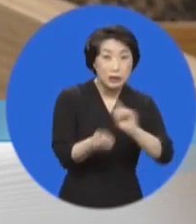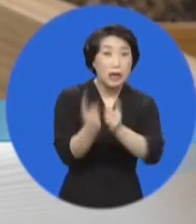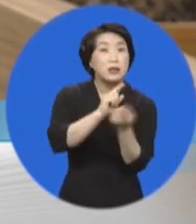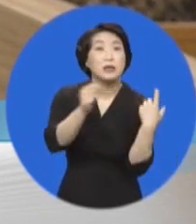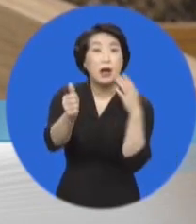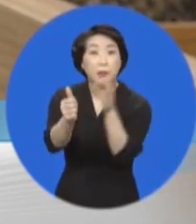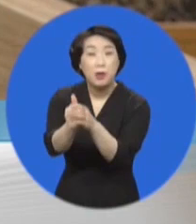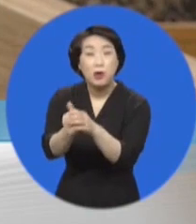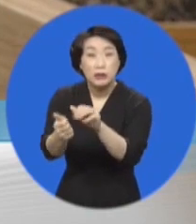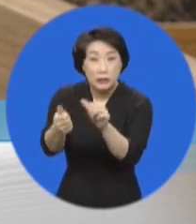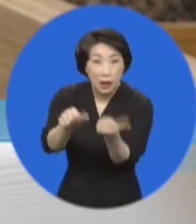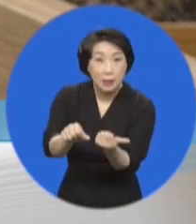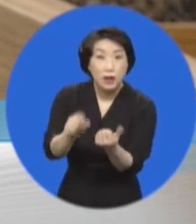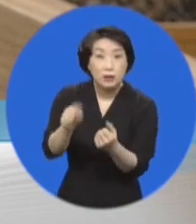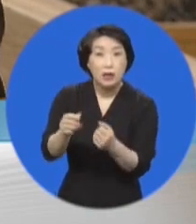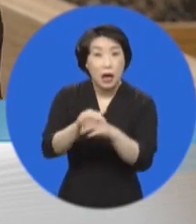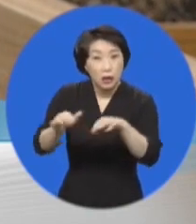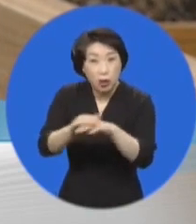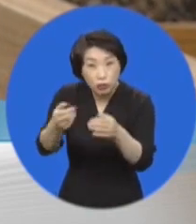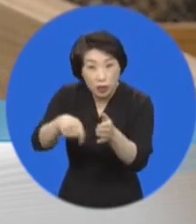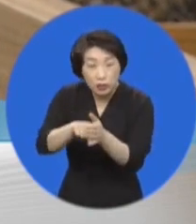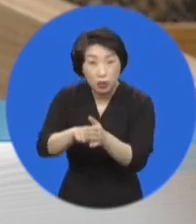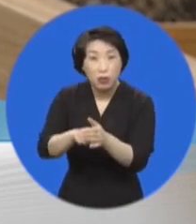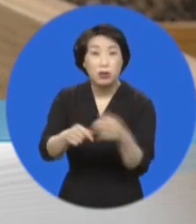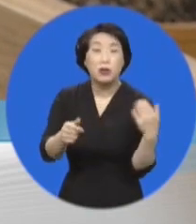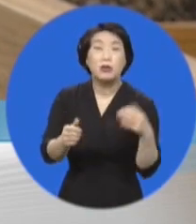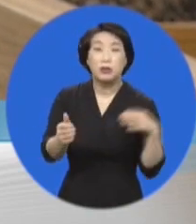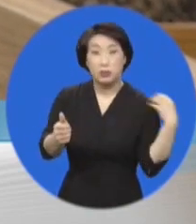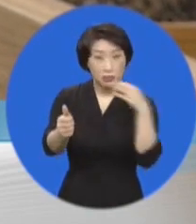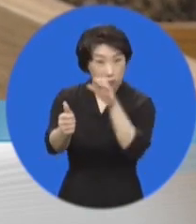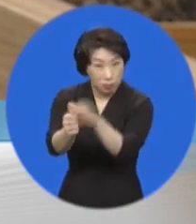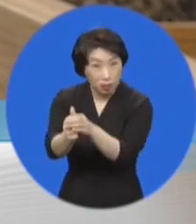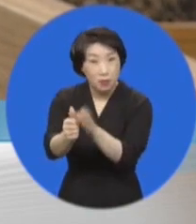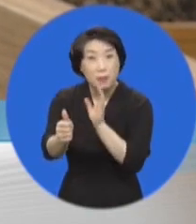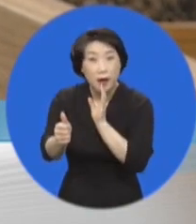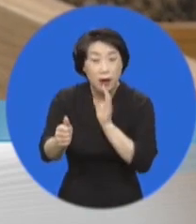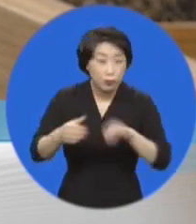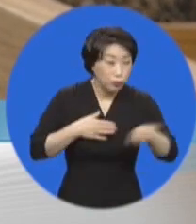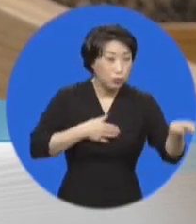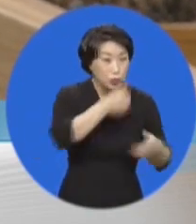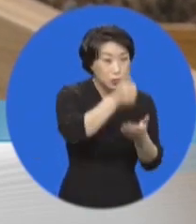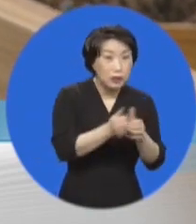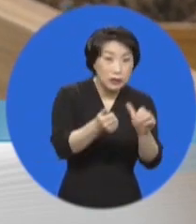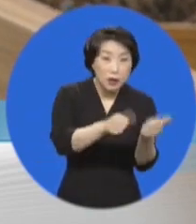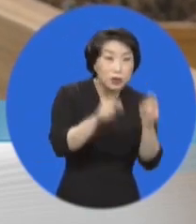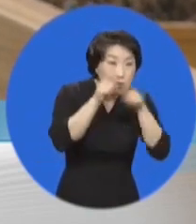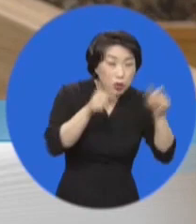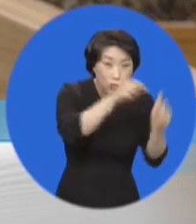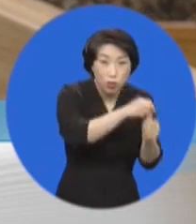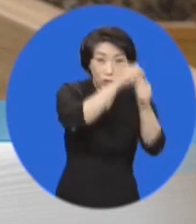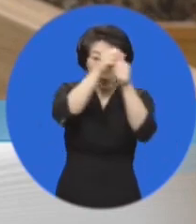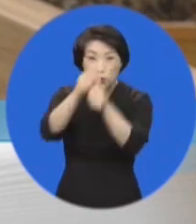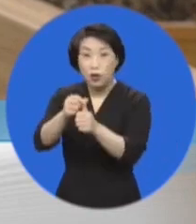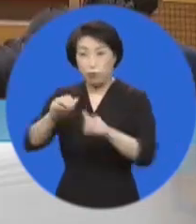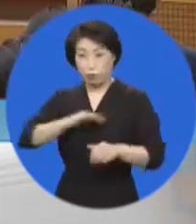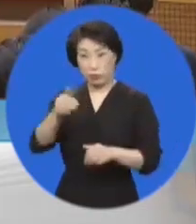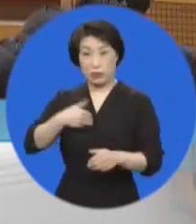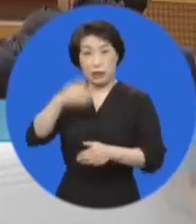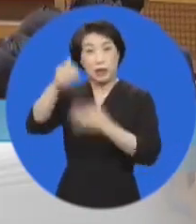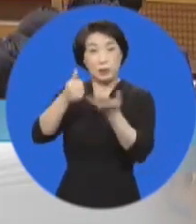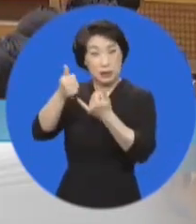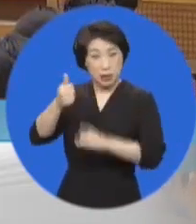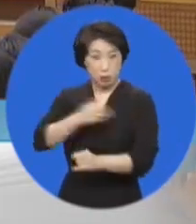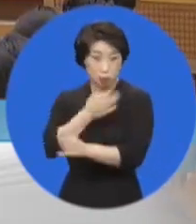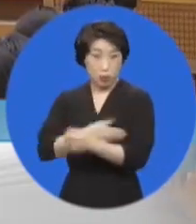사망을 해결하고 대신 주고 죄와 사망과 지옥에서 건져 하나님의 자녀가 되는 권세를 주셨는데,